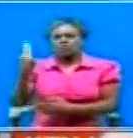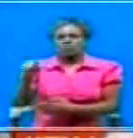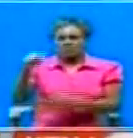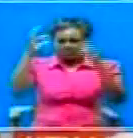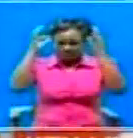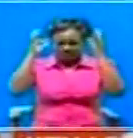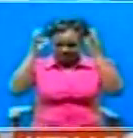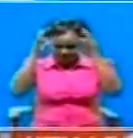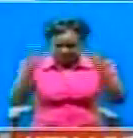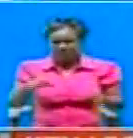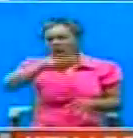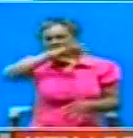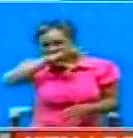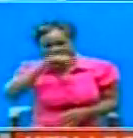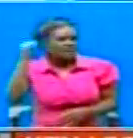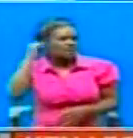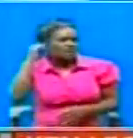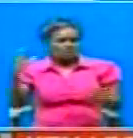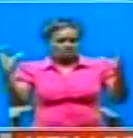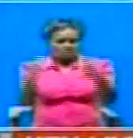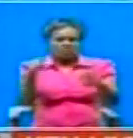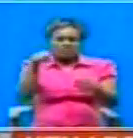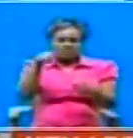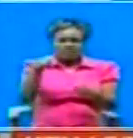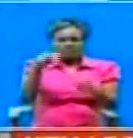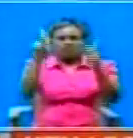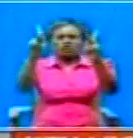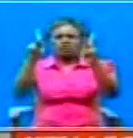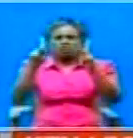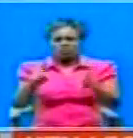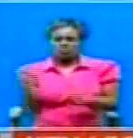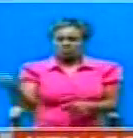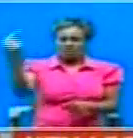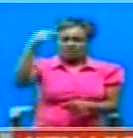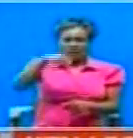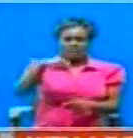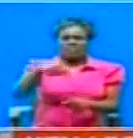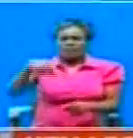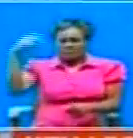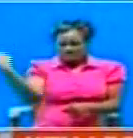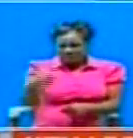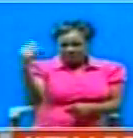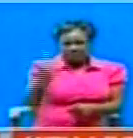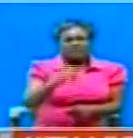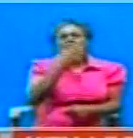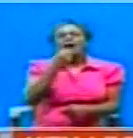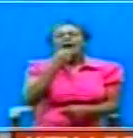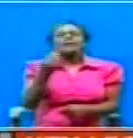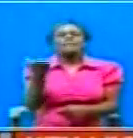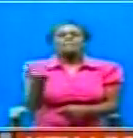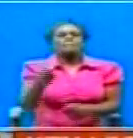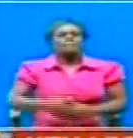kuamua kumng’ata sikio. Wenyeji wa eneo hilo wali mjini Kisumu walijitokeza na kumfunza adabu Suarez wa